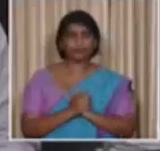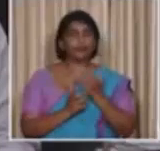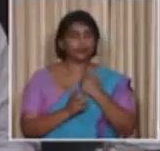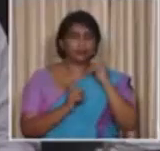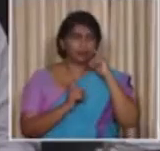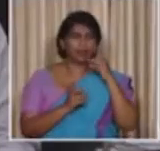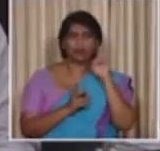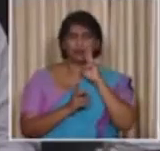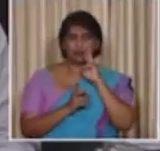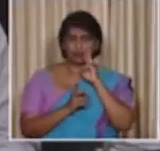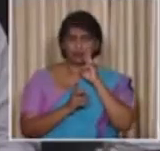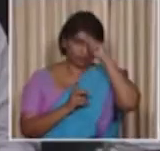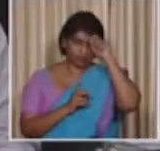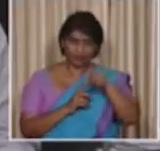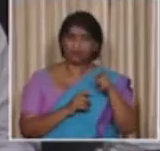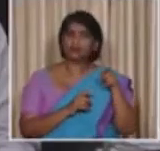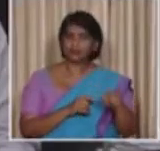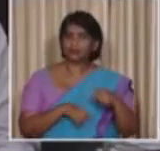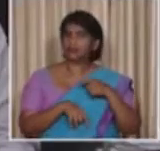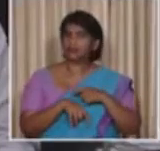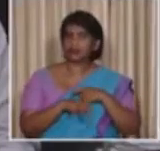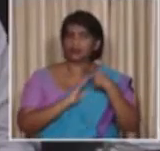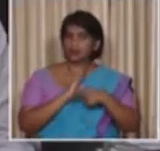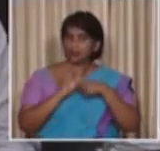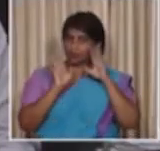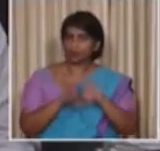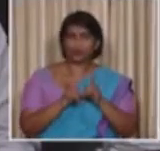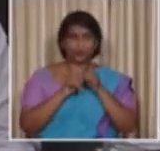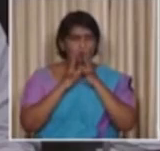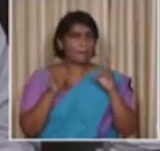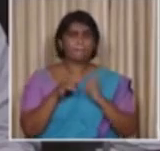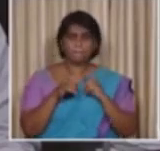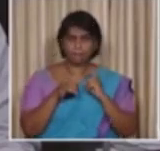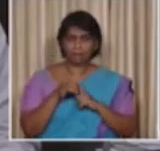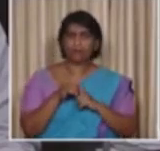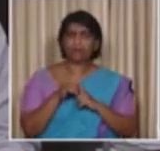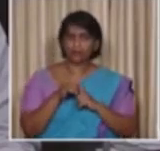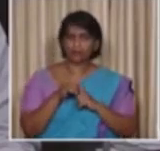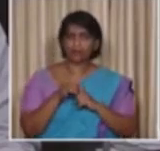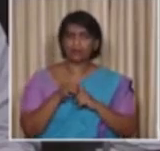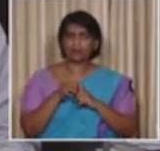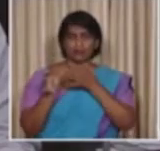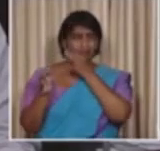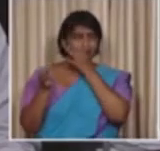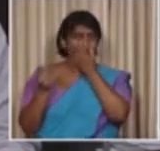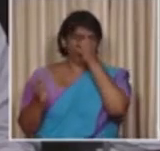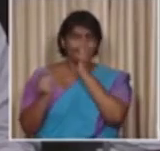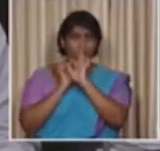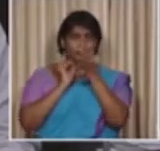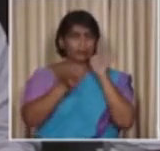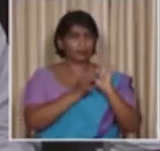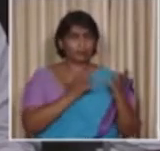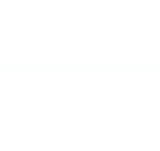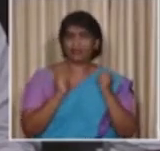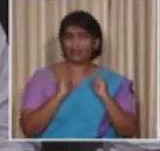මම දන්නේ රනිල් වික්‍රමසිංහ මහත්තයා මේ වෙලාවේ රටේ මෙච්චර ප්‍රශ්න තියෙන වෙලාවේ මේ දෙකොණ ගිනි ගන්න විලක්කුවක් අතට